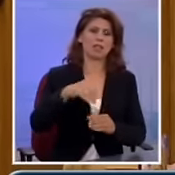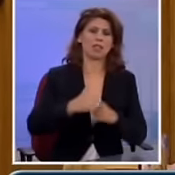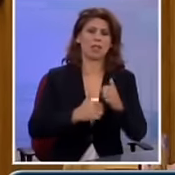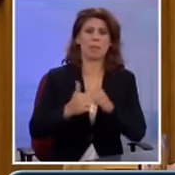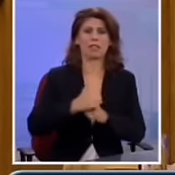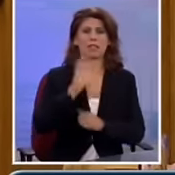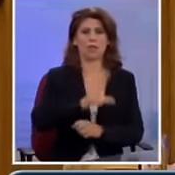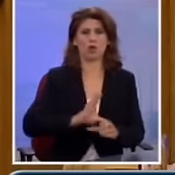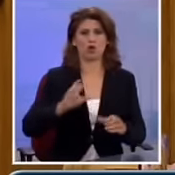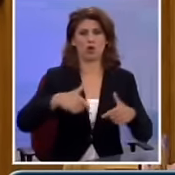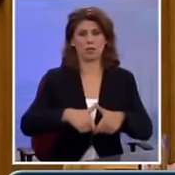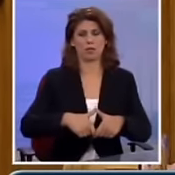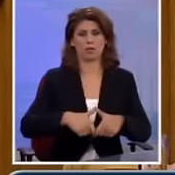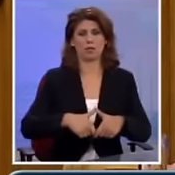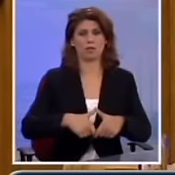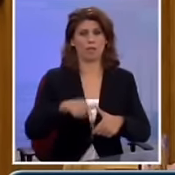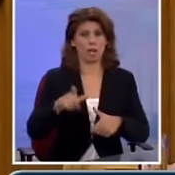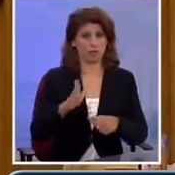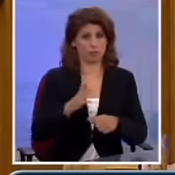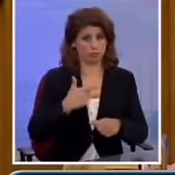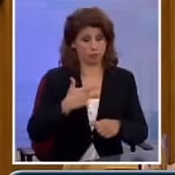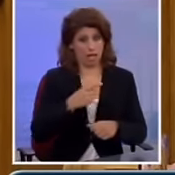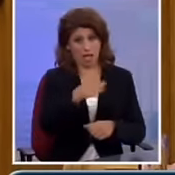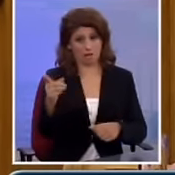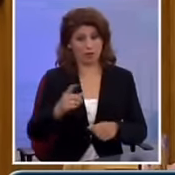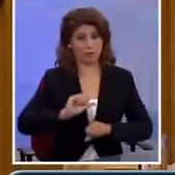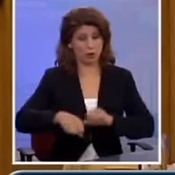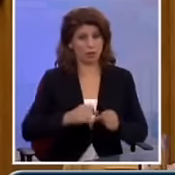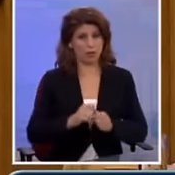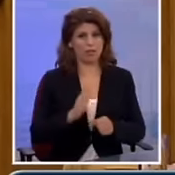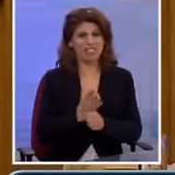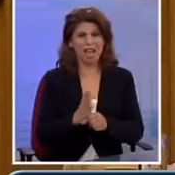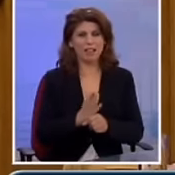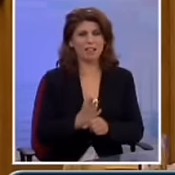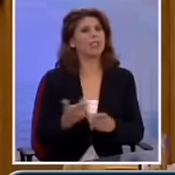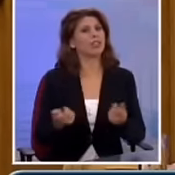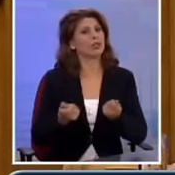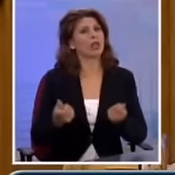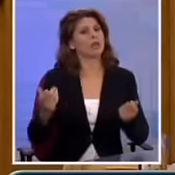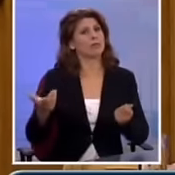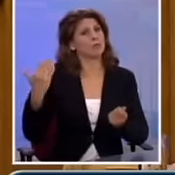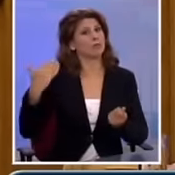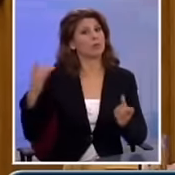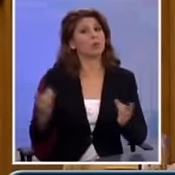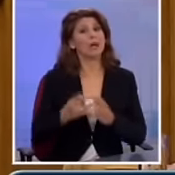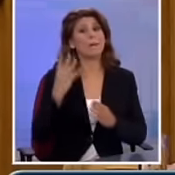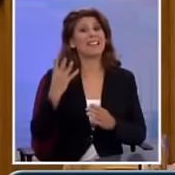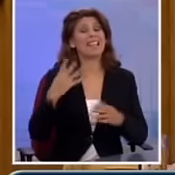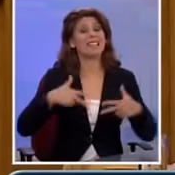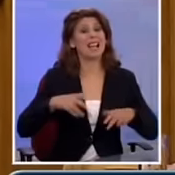της. Η αποδόμηση που προσπαθούν, το έκαναν ήδη προηγούμενα τουλάχιστον με 4